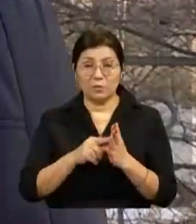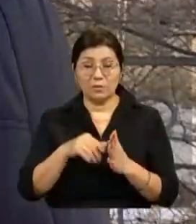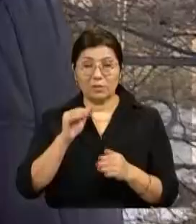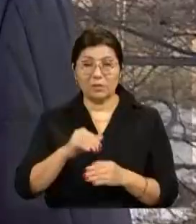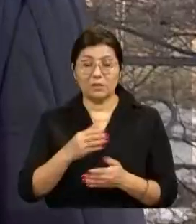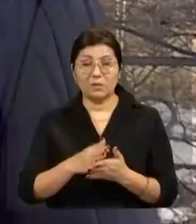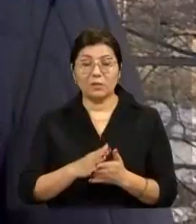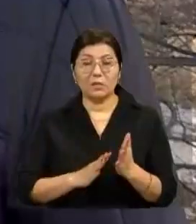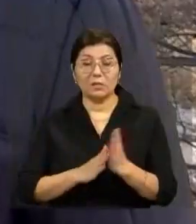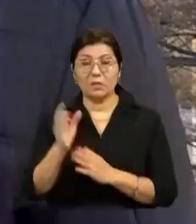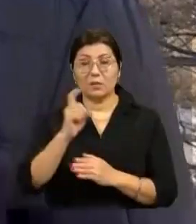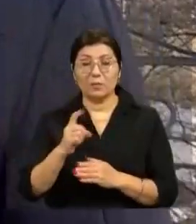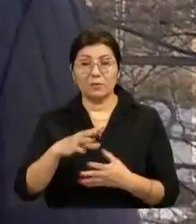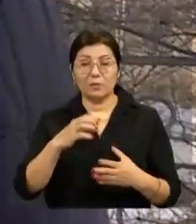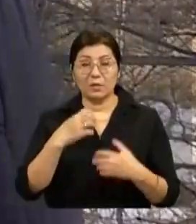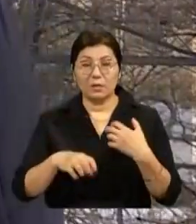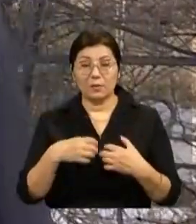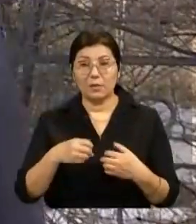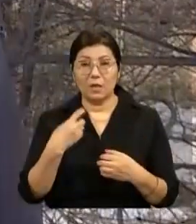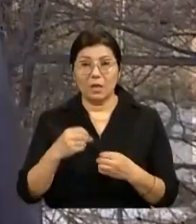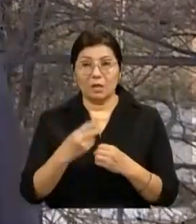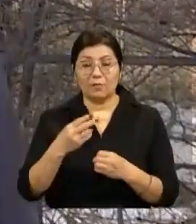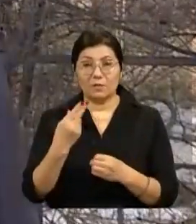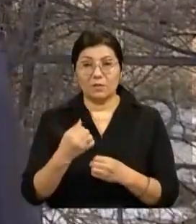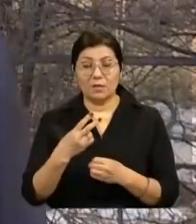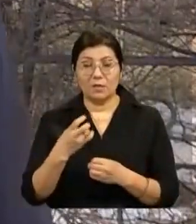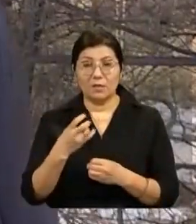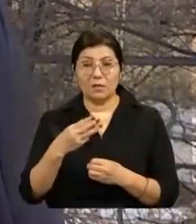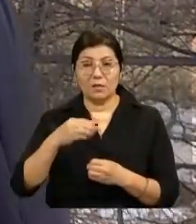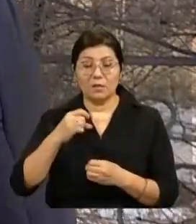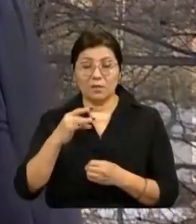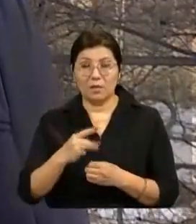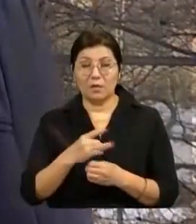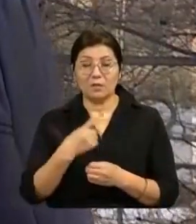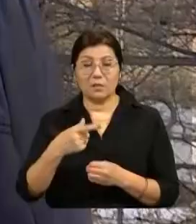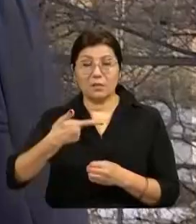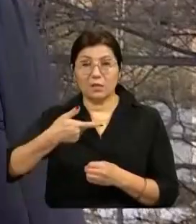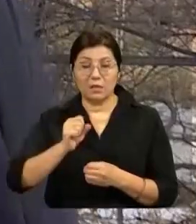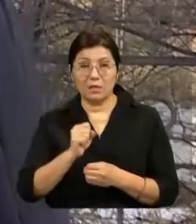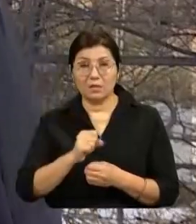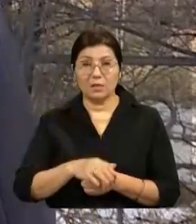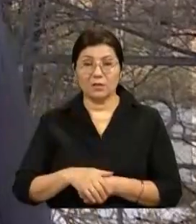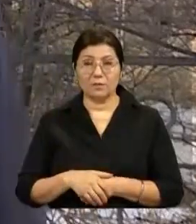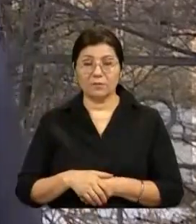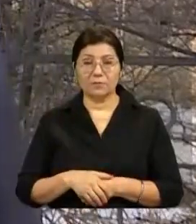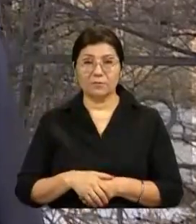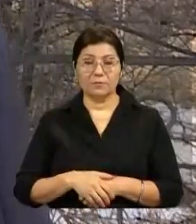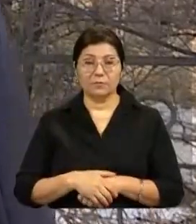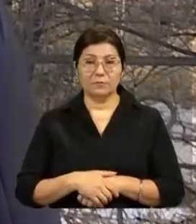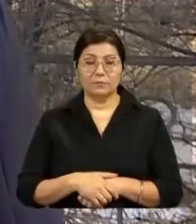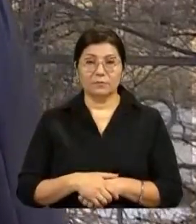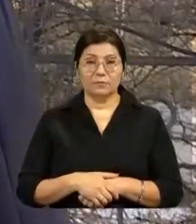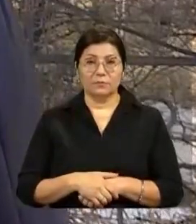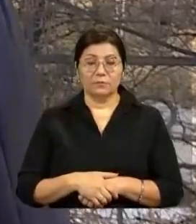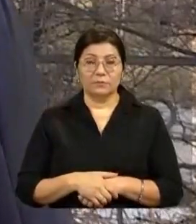под зерновые. Средняя урожайность превысила 12 центнеров с гектара. Валовый сбор зерна составил свыше 138,5 тысяч